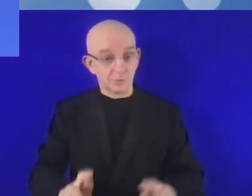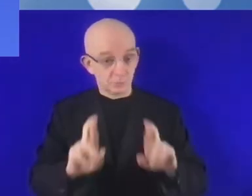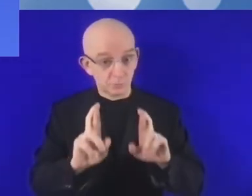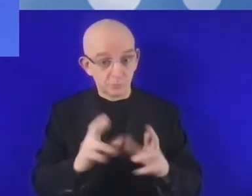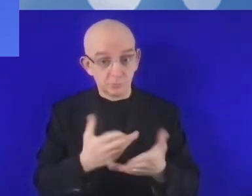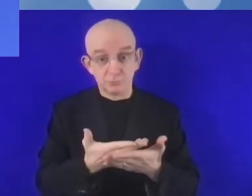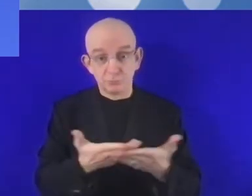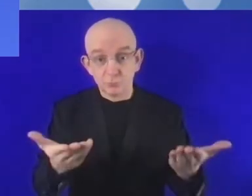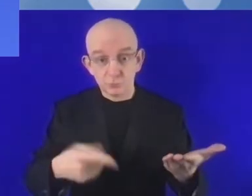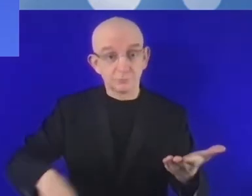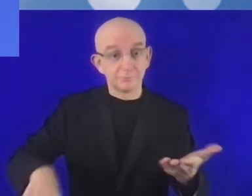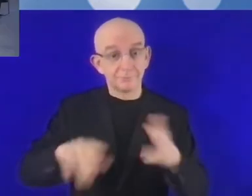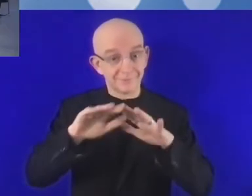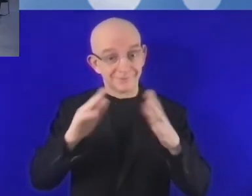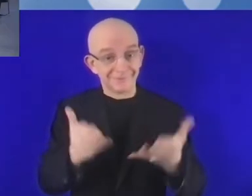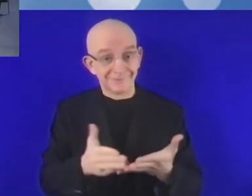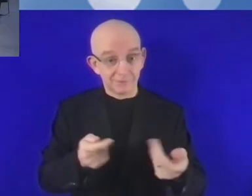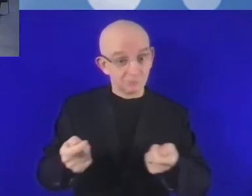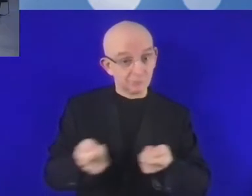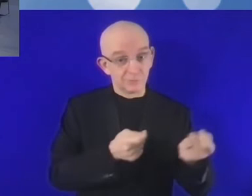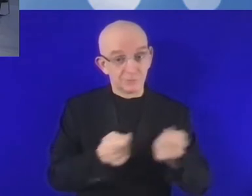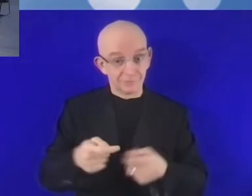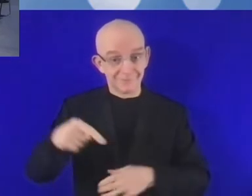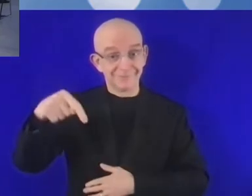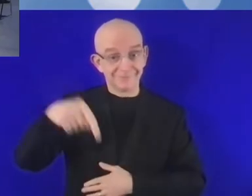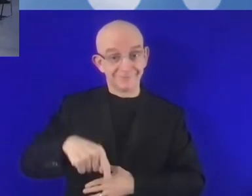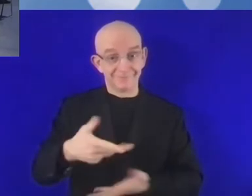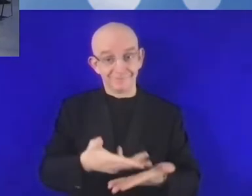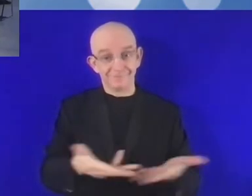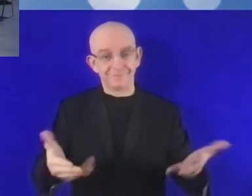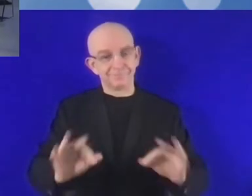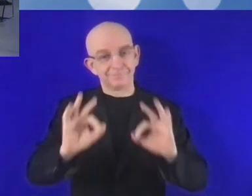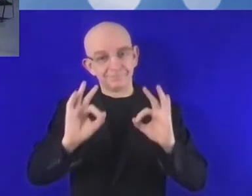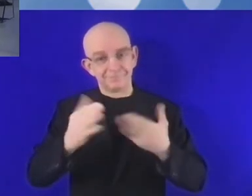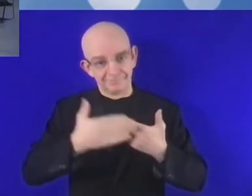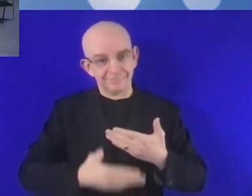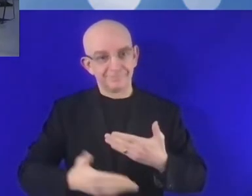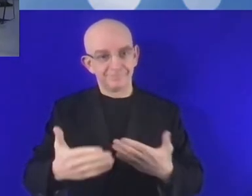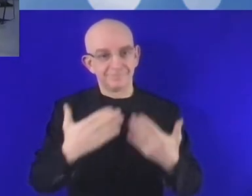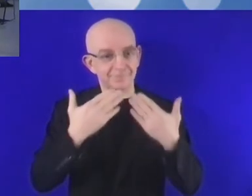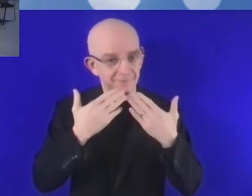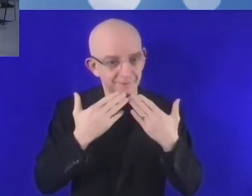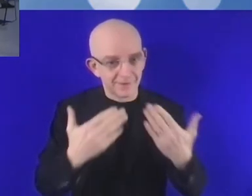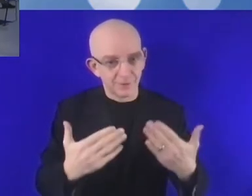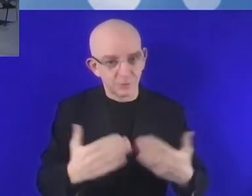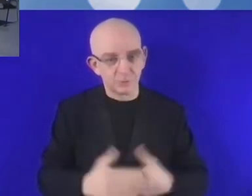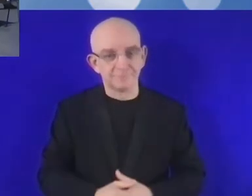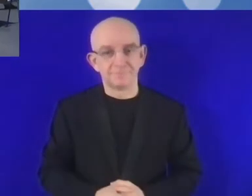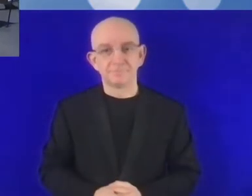تشاركوننا في هذه العملية التي نبدأ بها هنا الآن في كاتوفيتس. وشكرا.